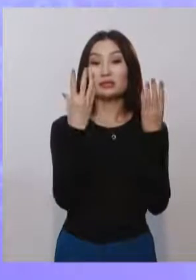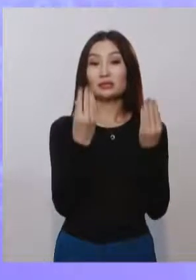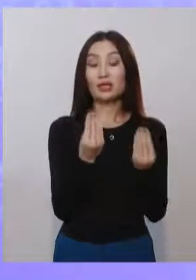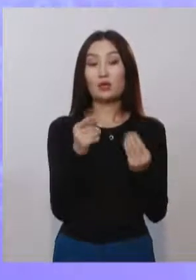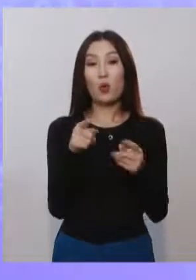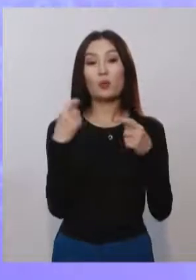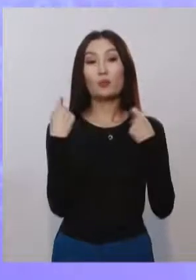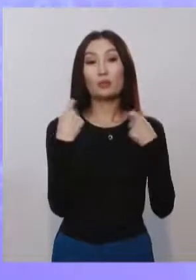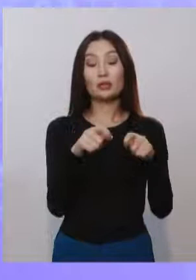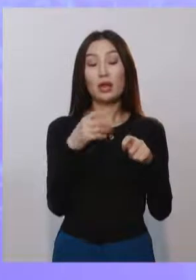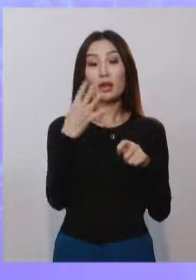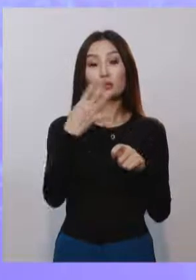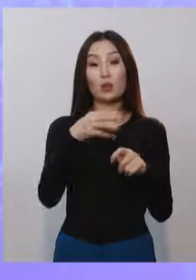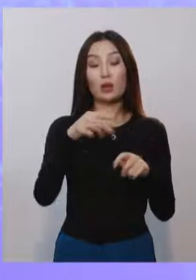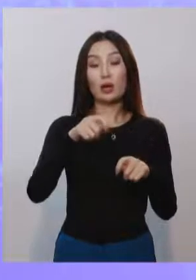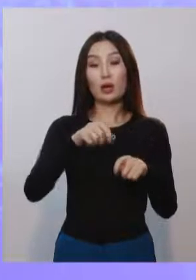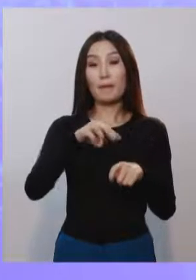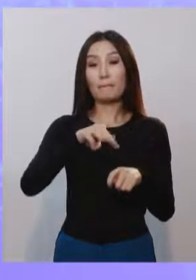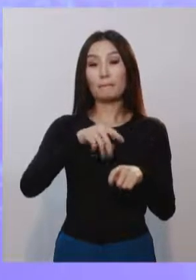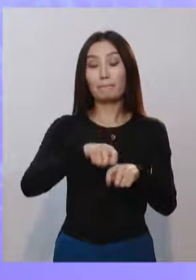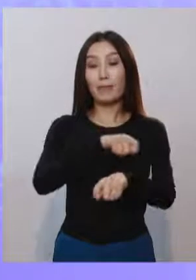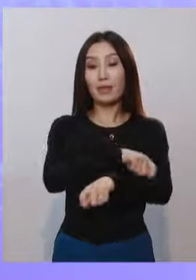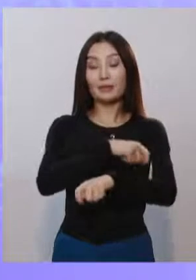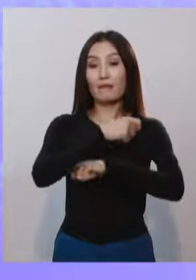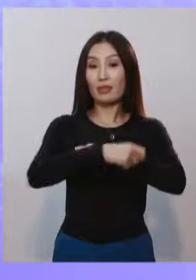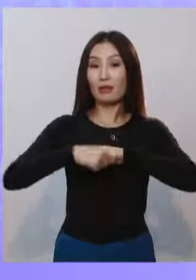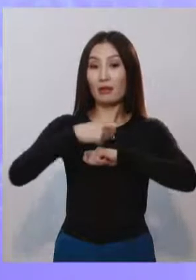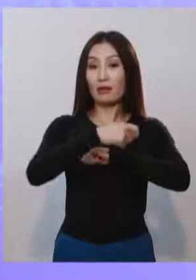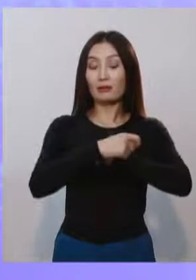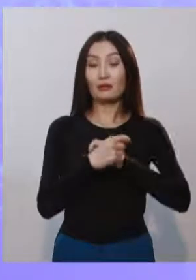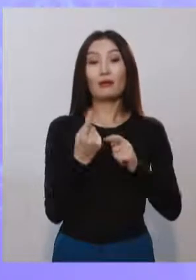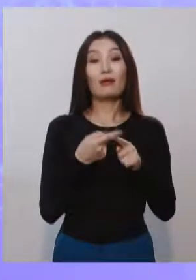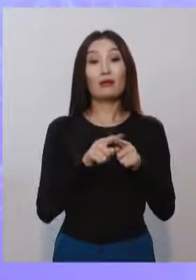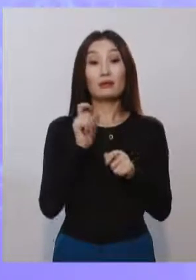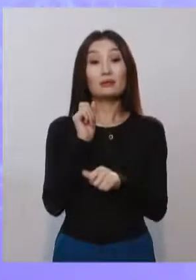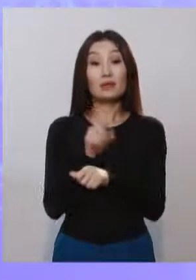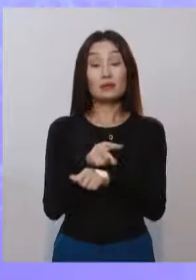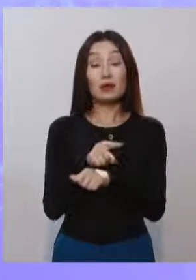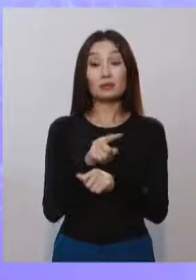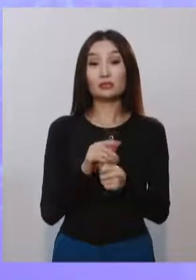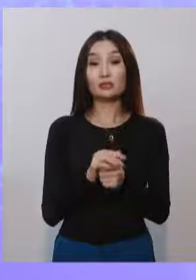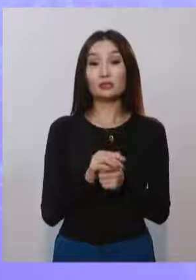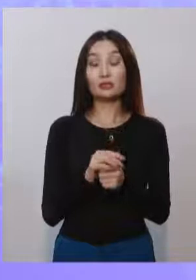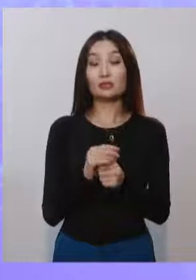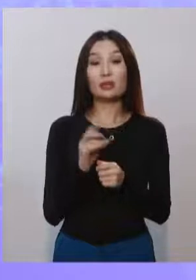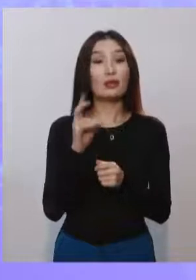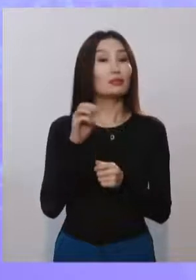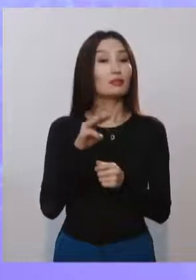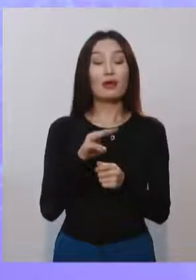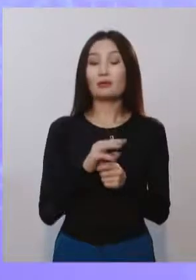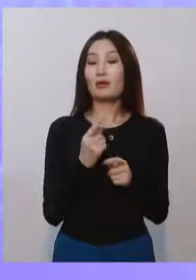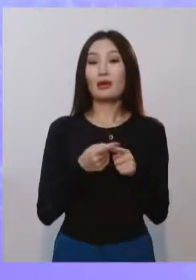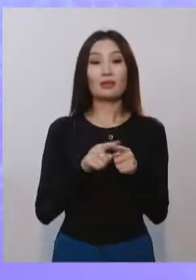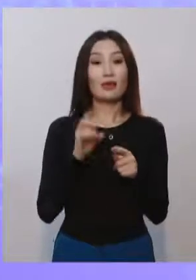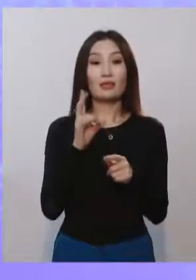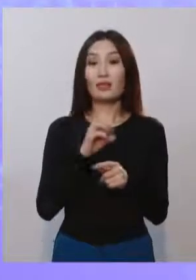продал 40 метров ребята эта задача нет это